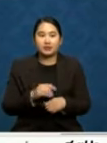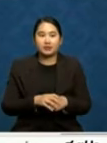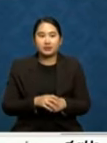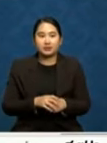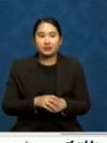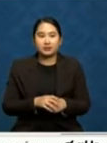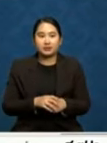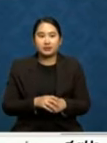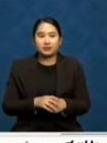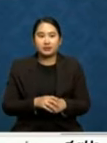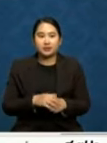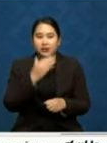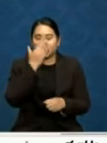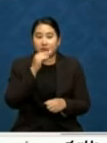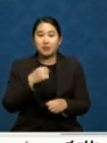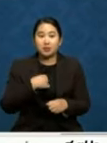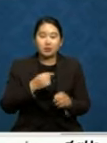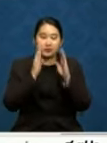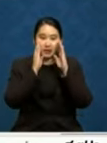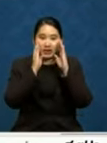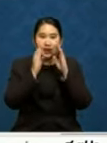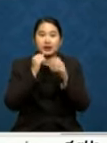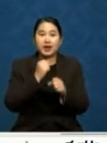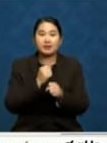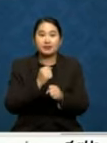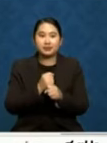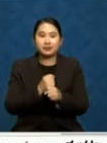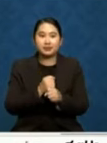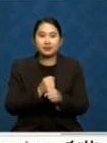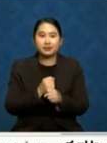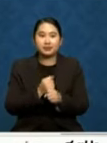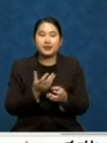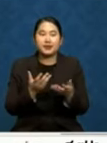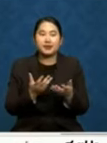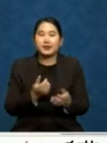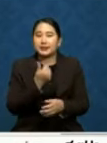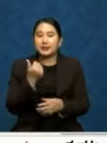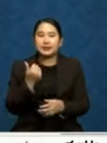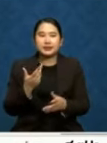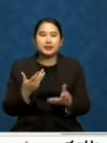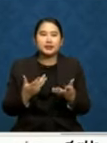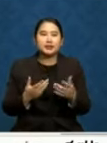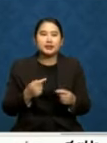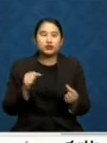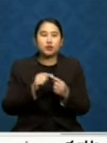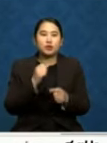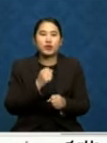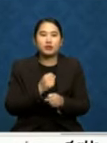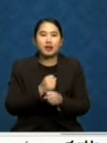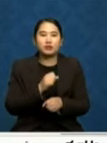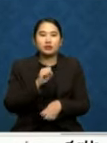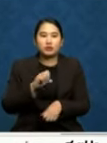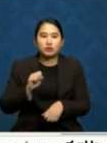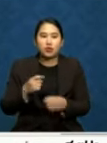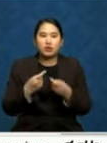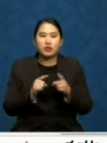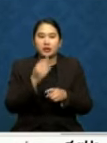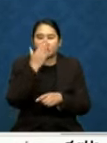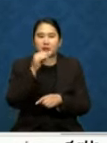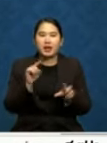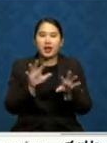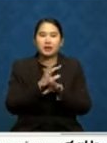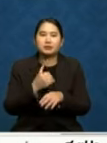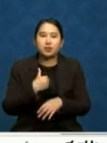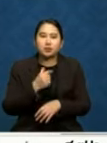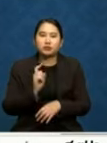ำไมผมเองก็ตั้งใจที่ทำก็ไม่ได้มีอะไรอย่างอื่นแอบแฝงในการมาเป็นผู้แทนราษฎรแต่ว่าผมยังต้องม